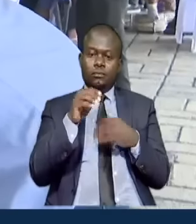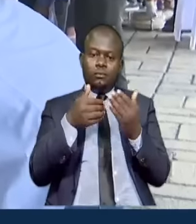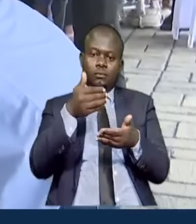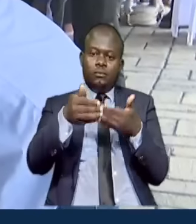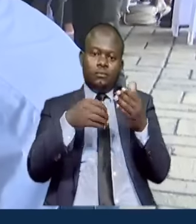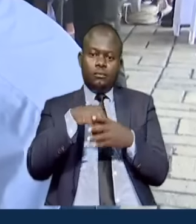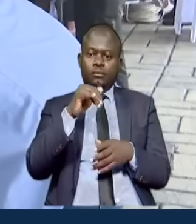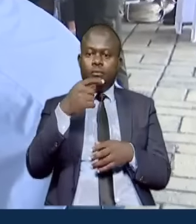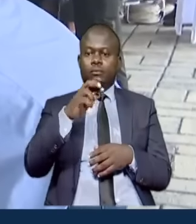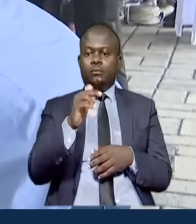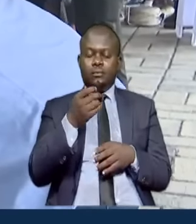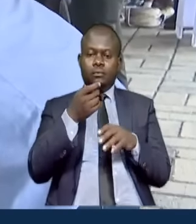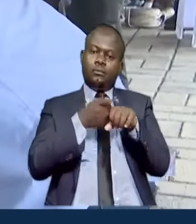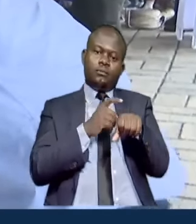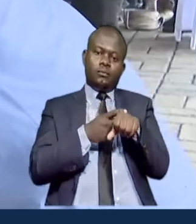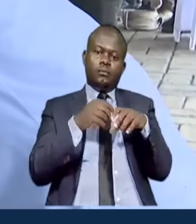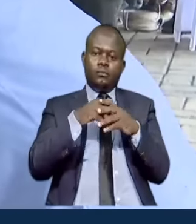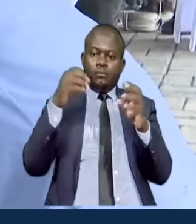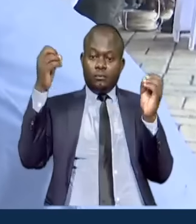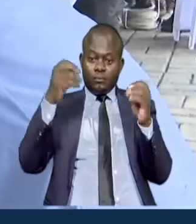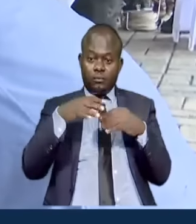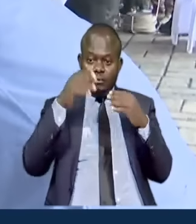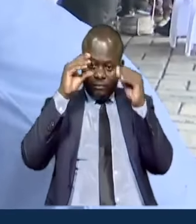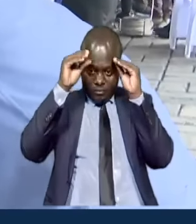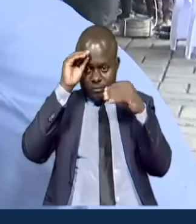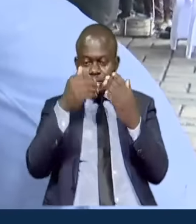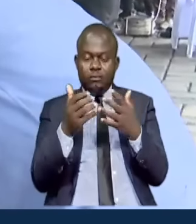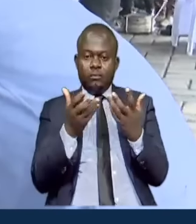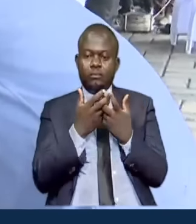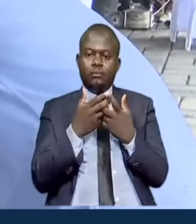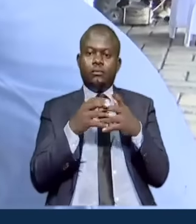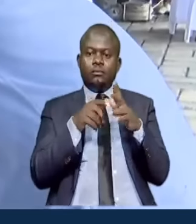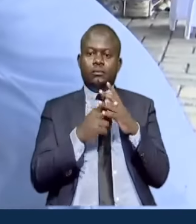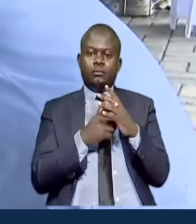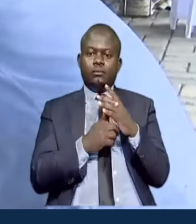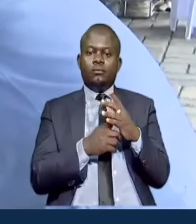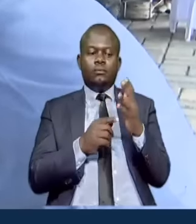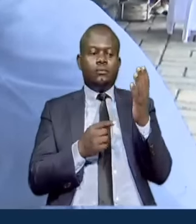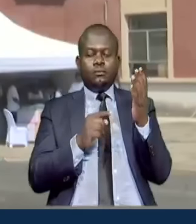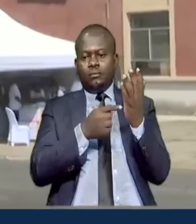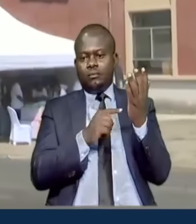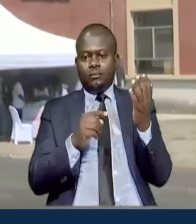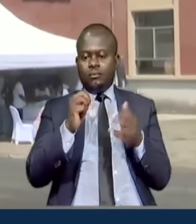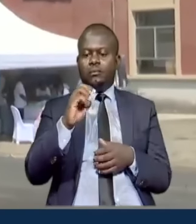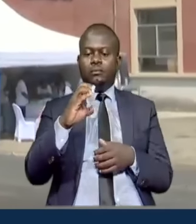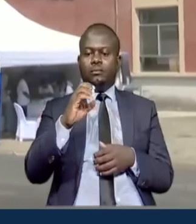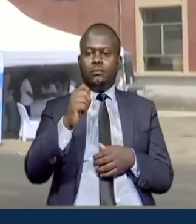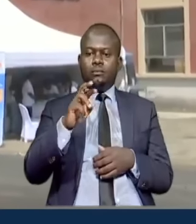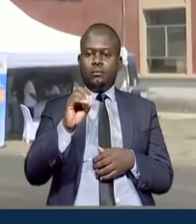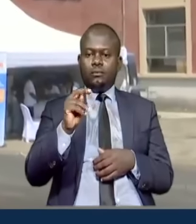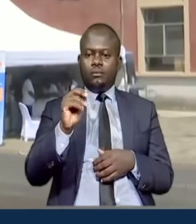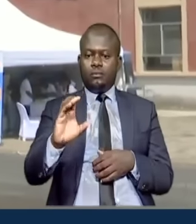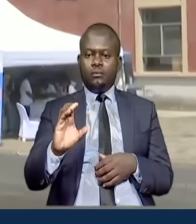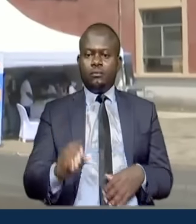IPRC Musanze n'abo muri IPRC Kigali biga ibijyanye no guhuza ubukanishi y'amashanyarazi n'ikoranabuhanga rya mudasobwa mechatronics.